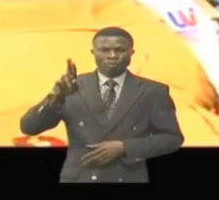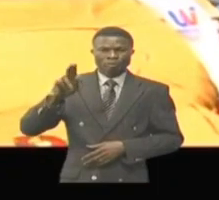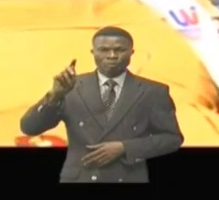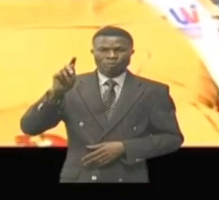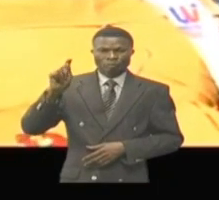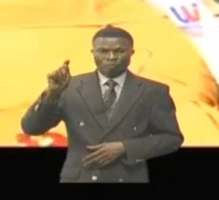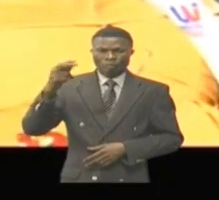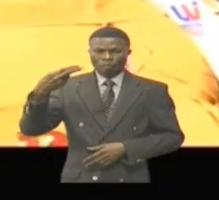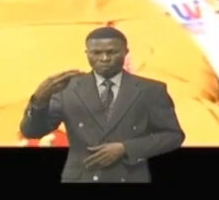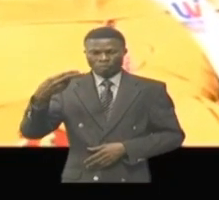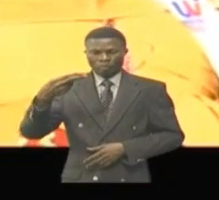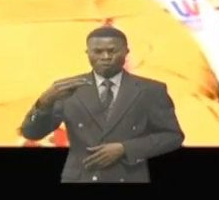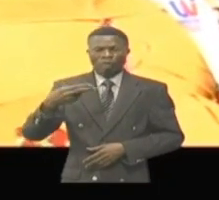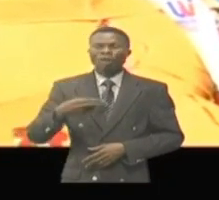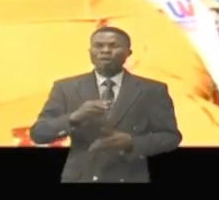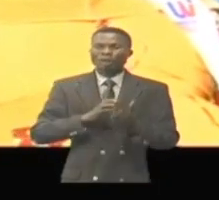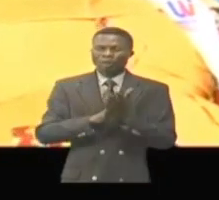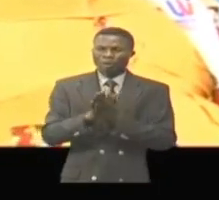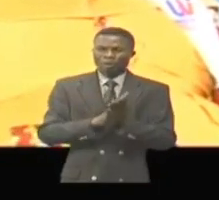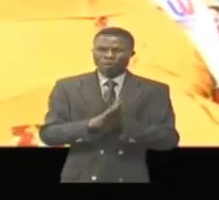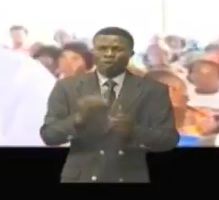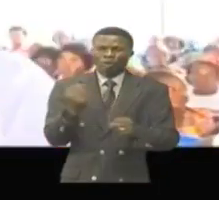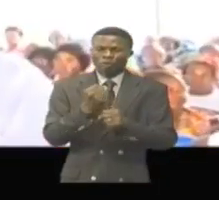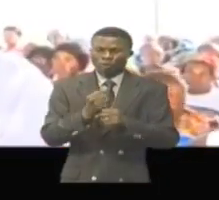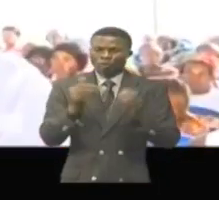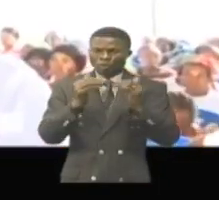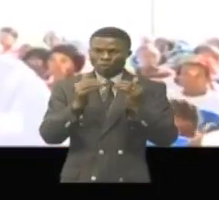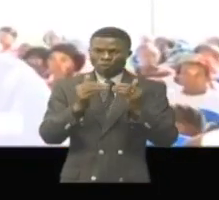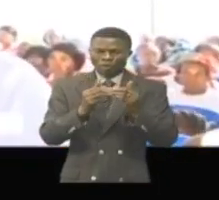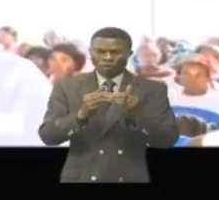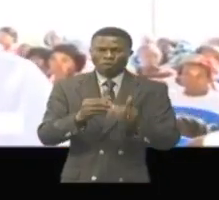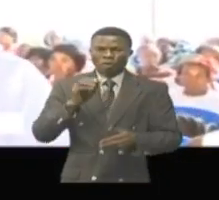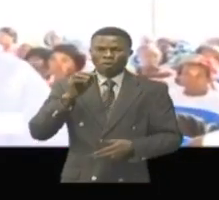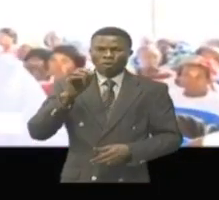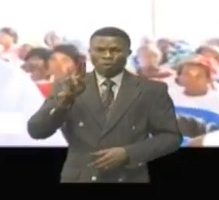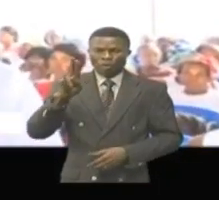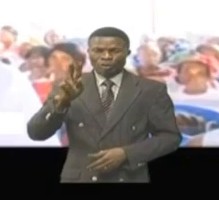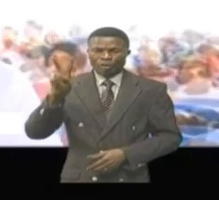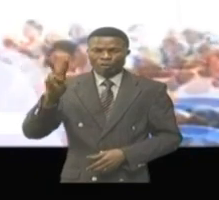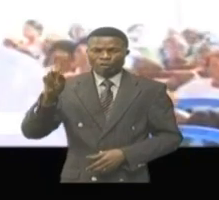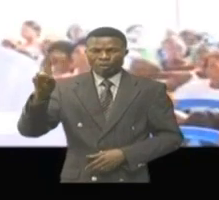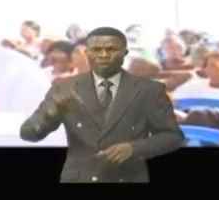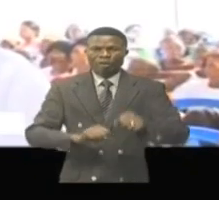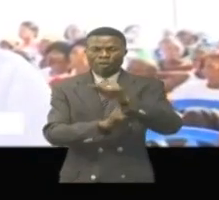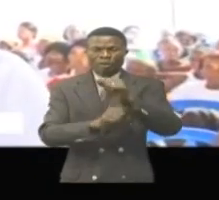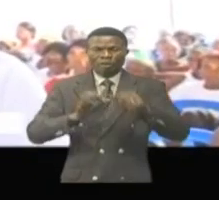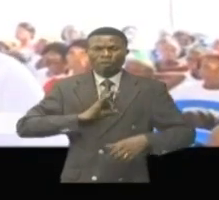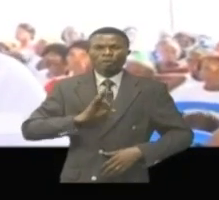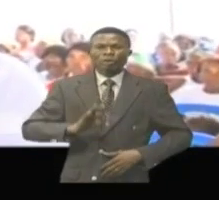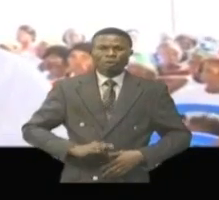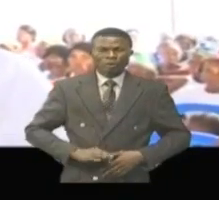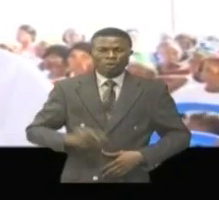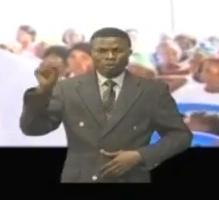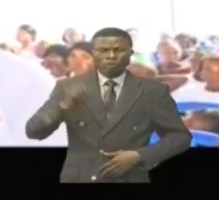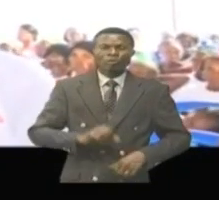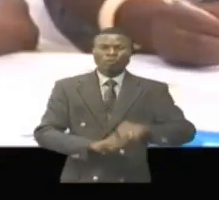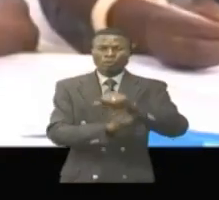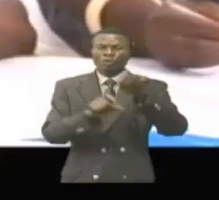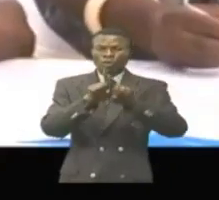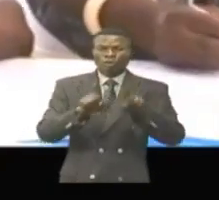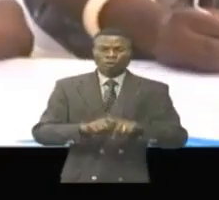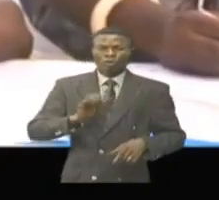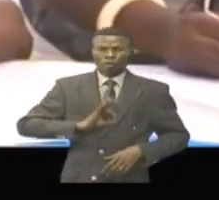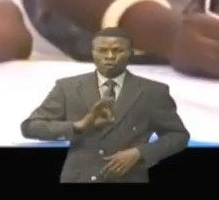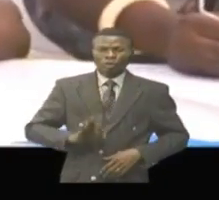son parti. Nous marchons de pair avec lui. Nous avons vu que l'UVT aussi soutient le chef de l'État. Nous sommes venus ici pour soutenir aussi le chef de l'État.